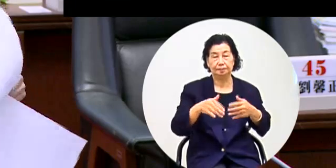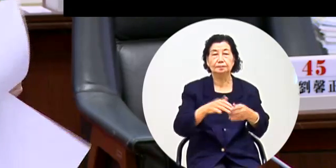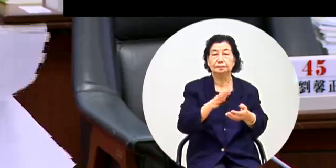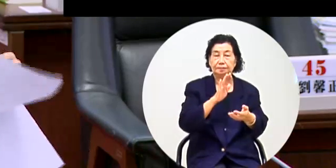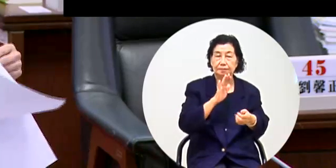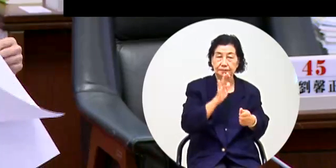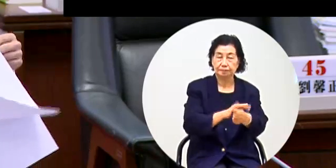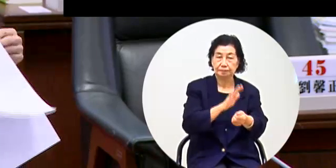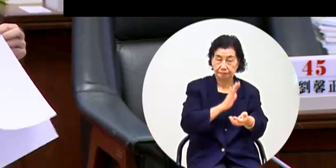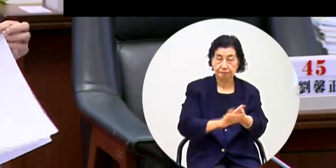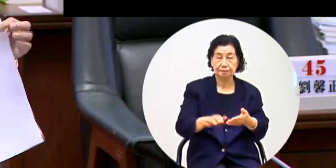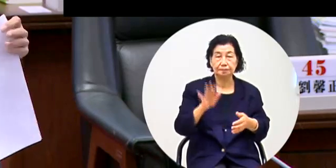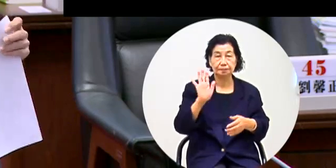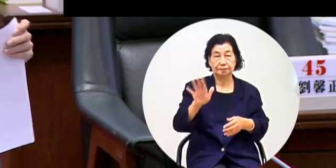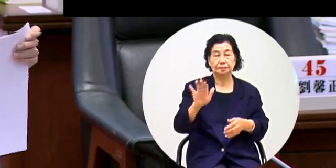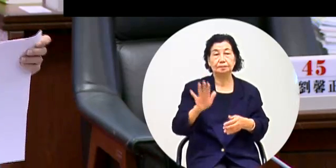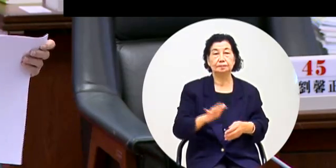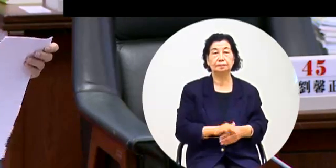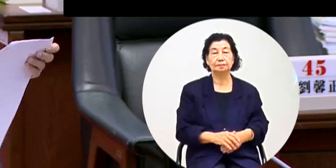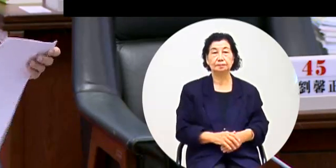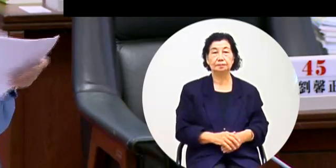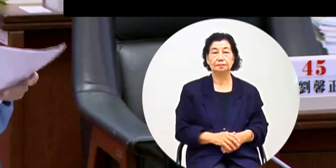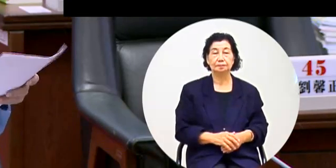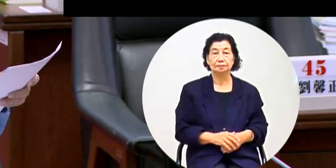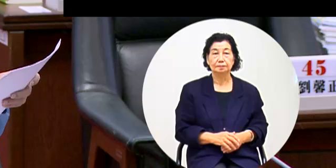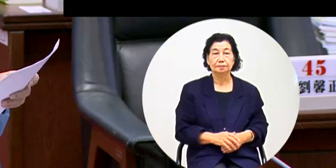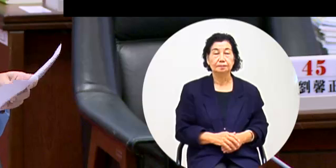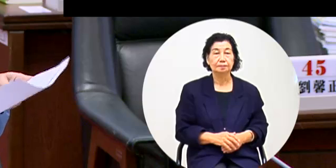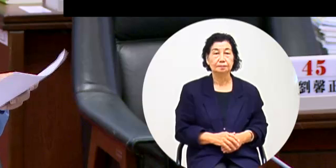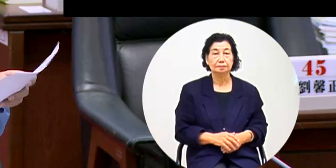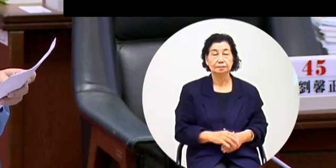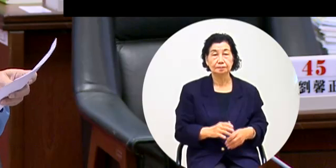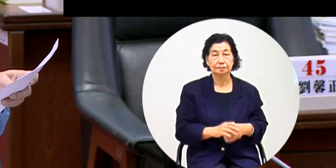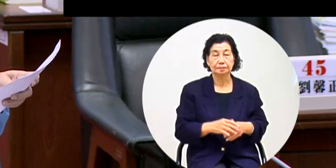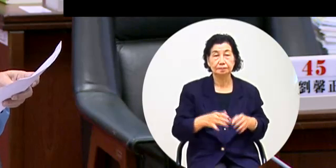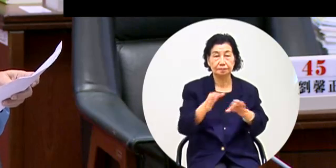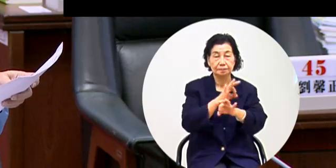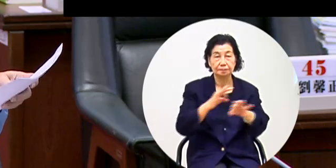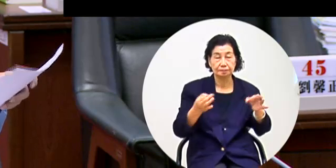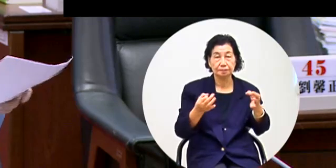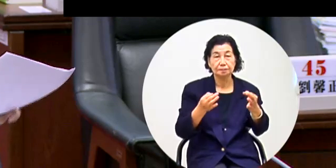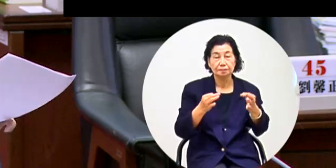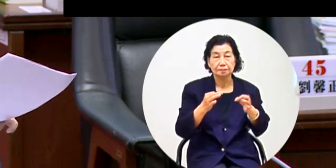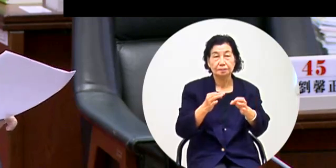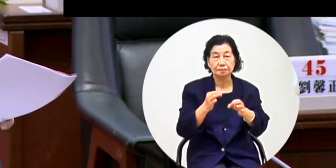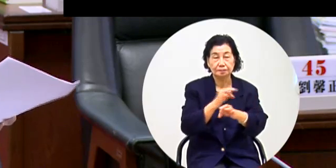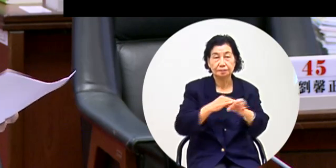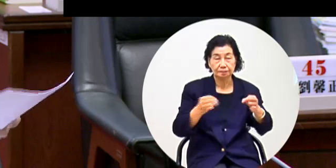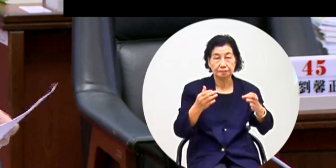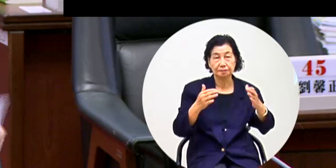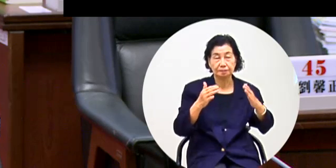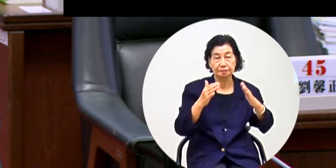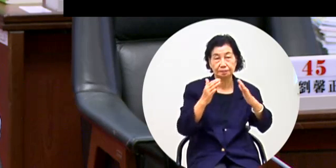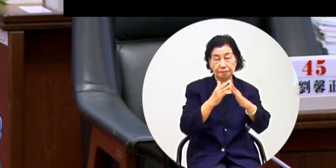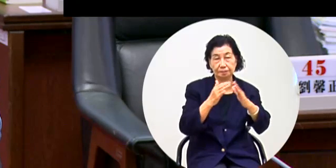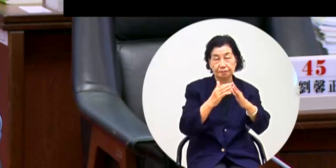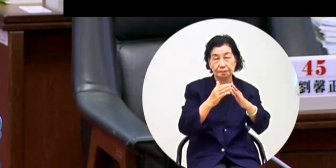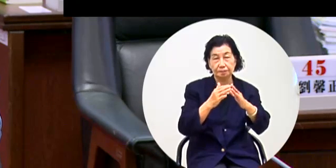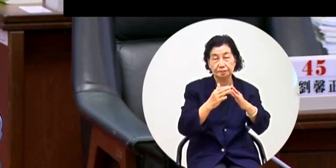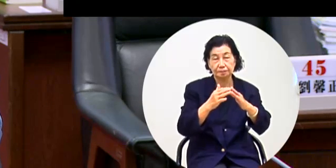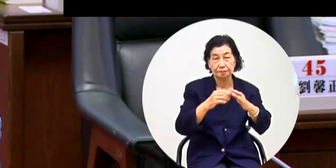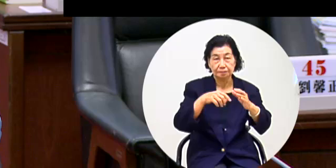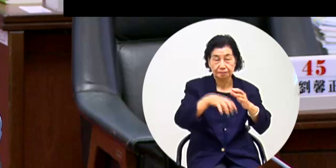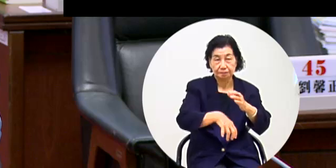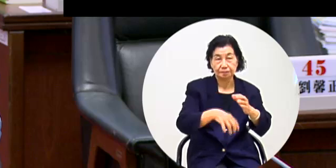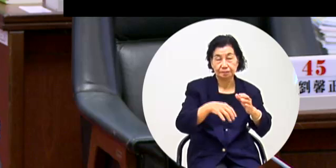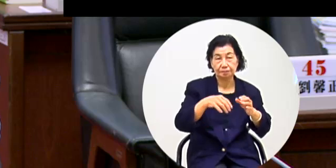的局处，就是都发局的部分哈。那我期待就是在明年底，因为尴尬的时间点呐，明年底就是又是